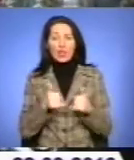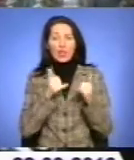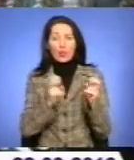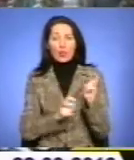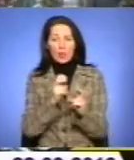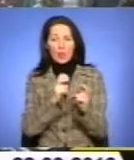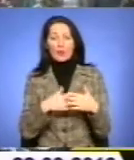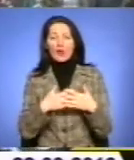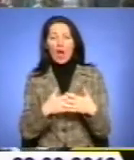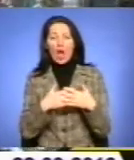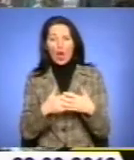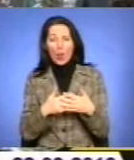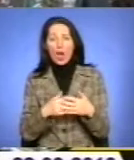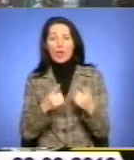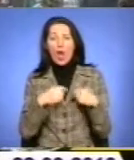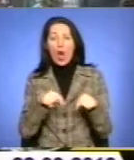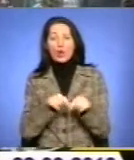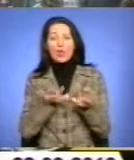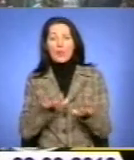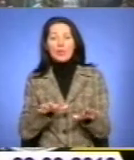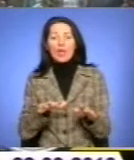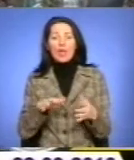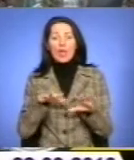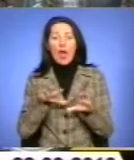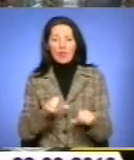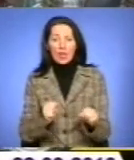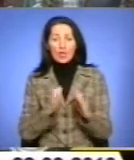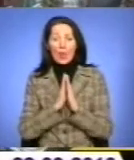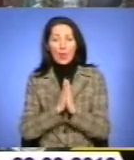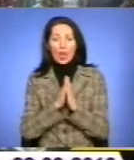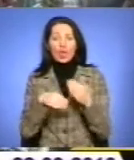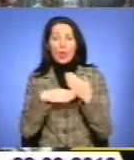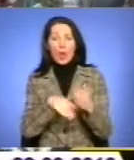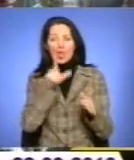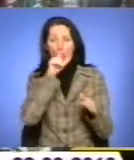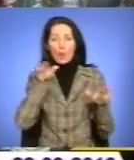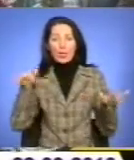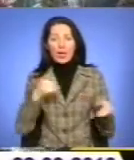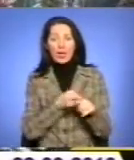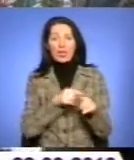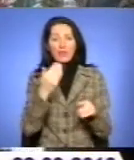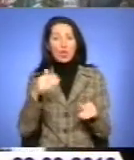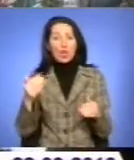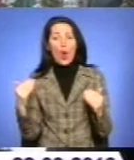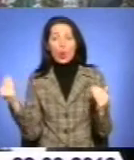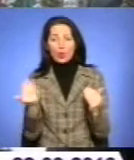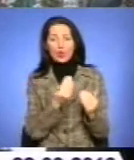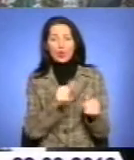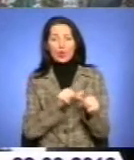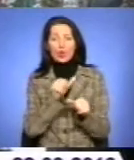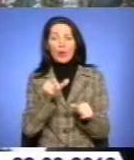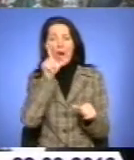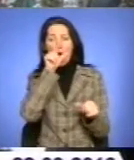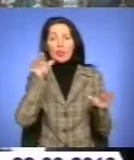органи влади місцевої, прохання допомагати птахам, які вас оточують. Зокрема, лелекам,